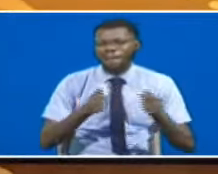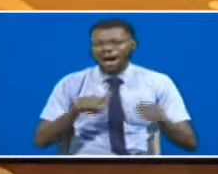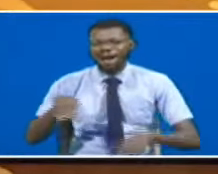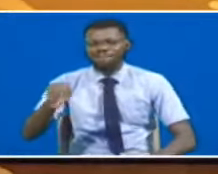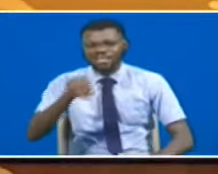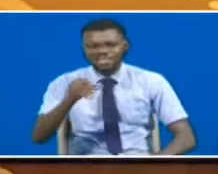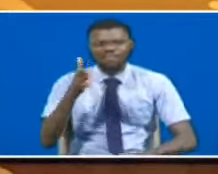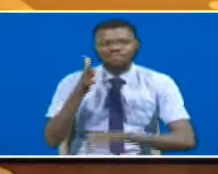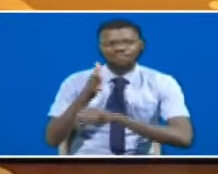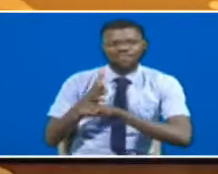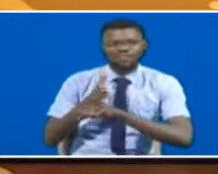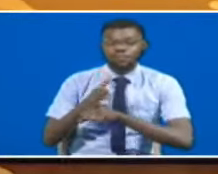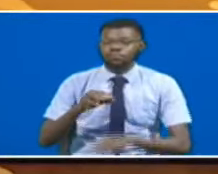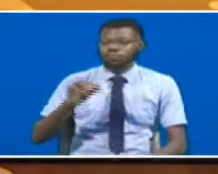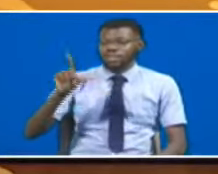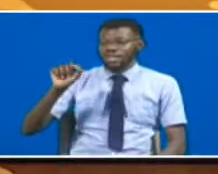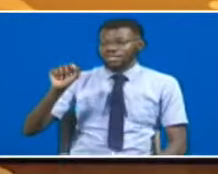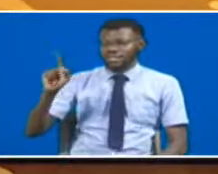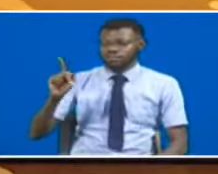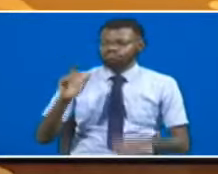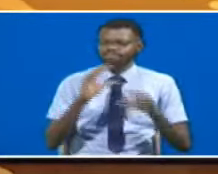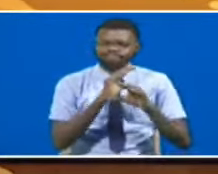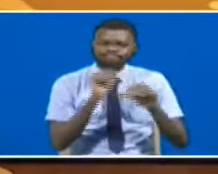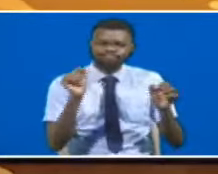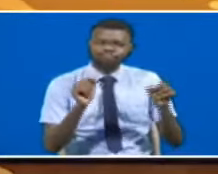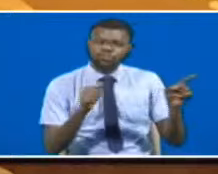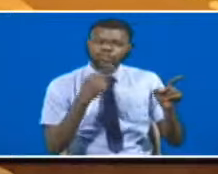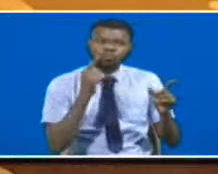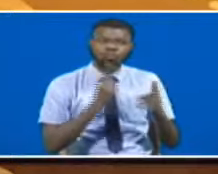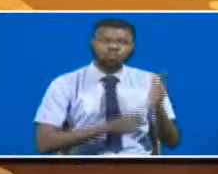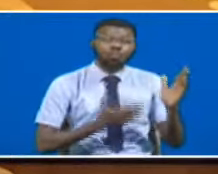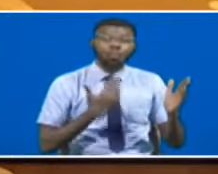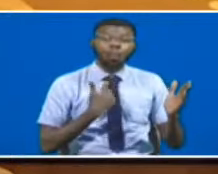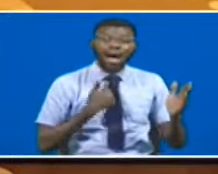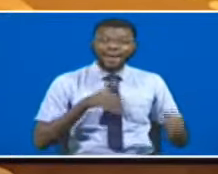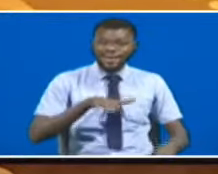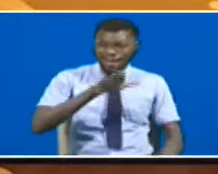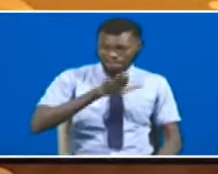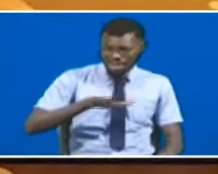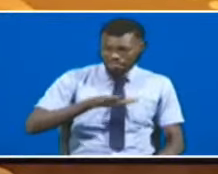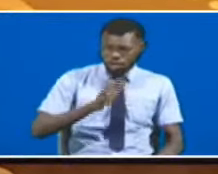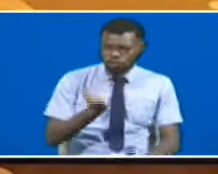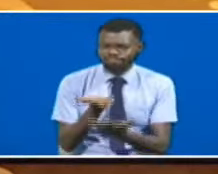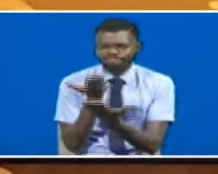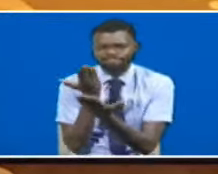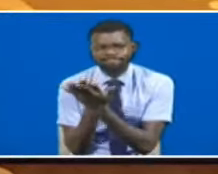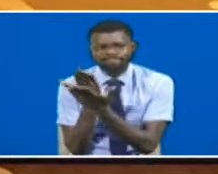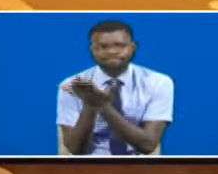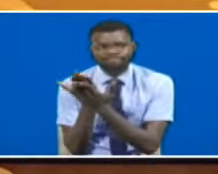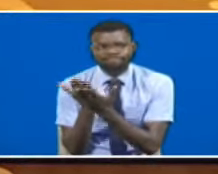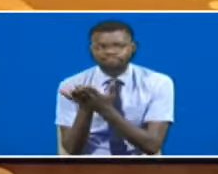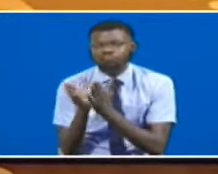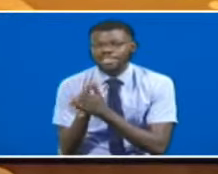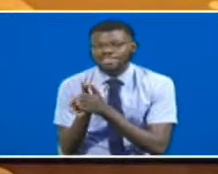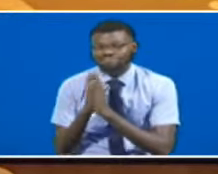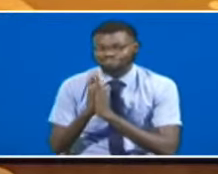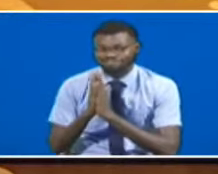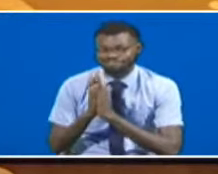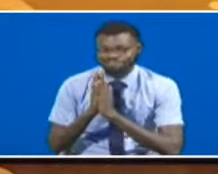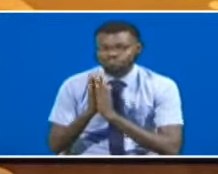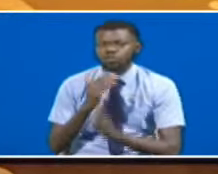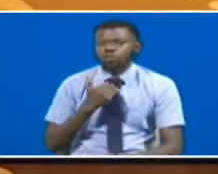LSK Faith Othiambo amesema kuwa watawasilisha hoja bungeni ya ombi la kutaka waziri wa kilimo Mithika